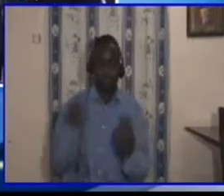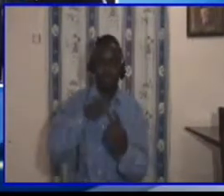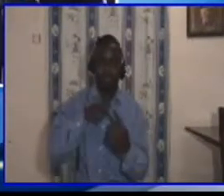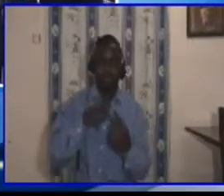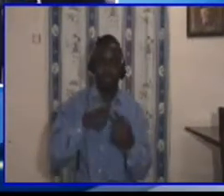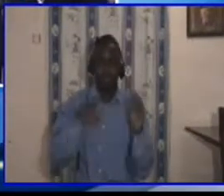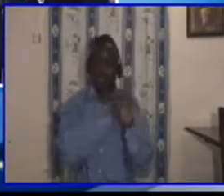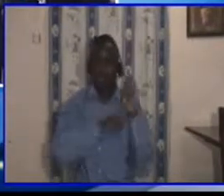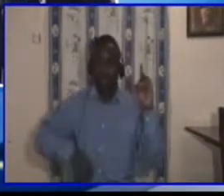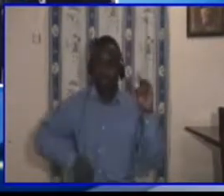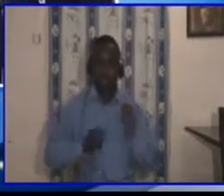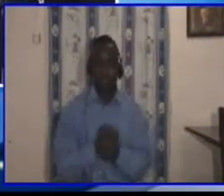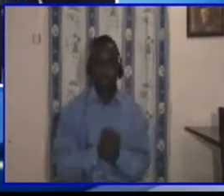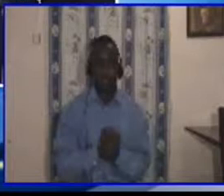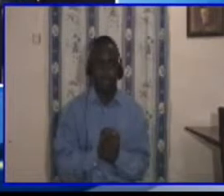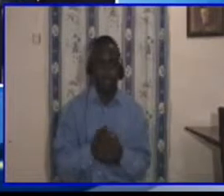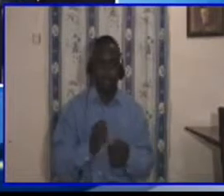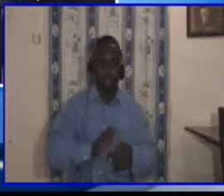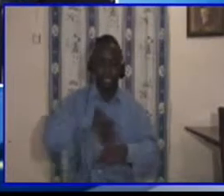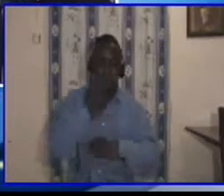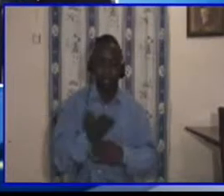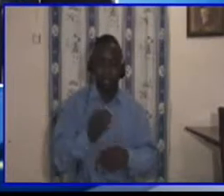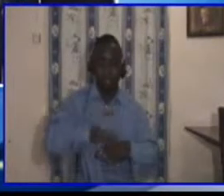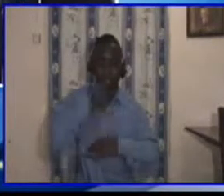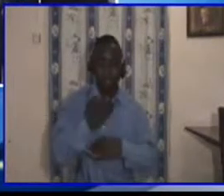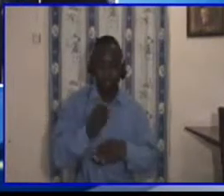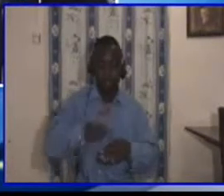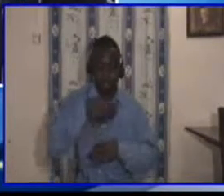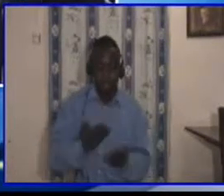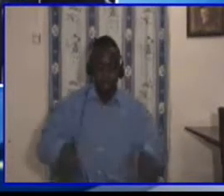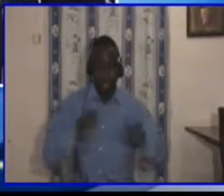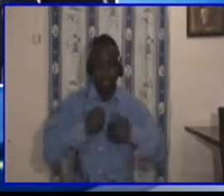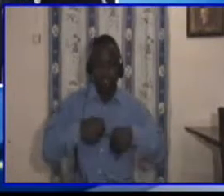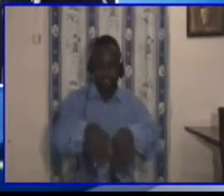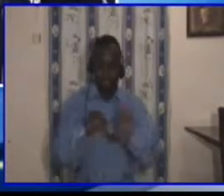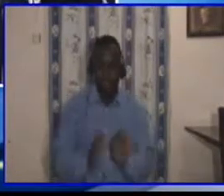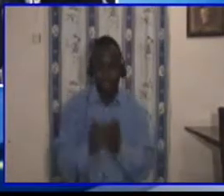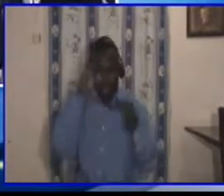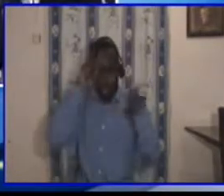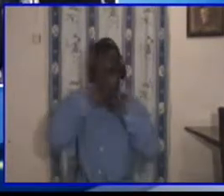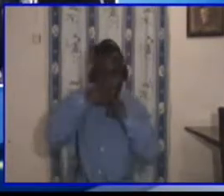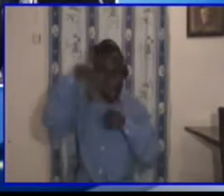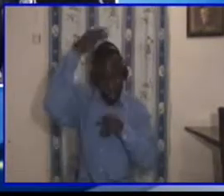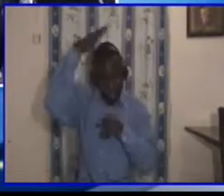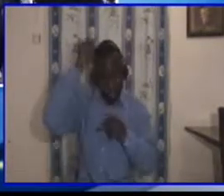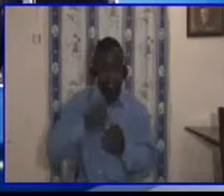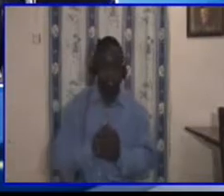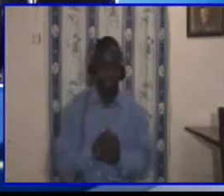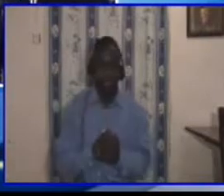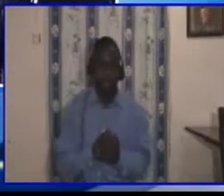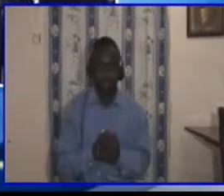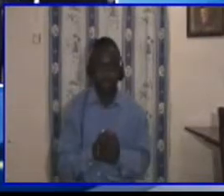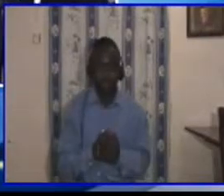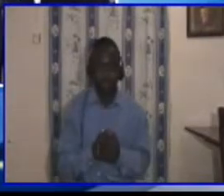dopo essere ritornato dal funerale del fratello plana nel